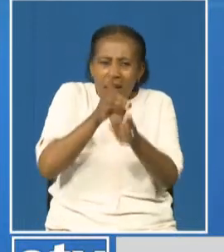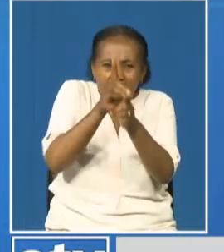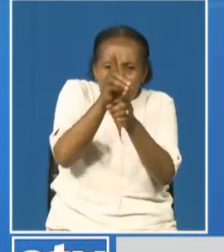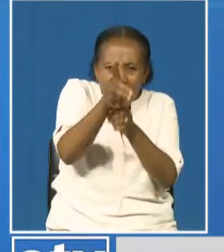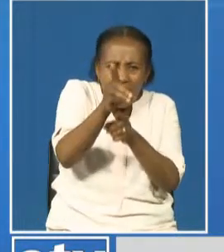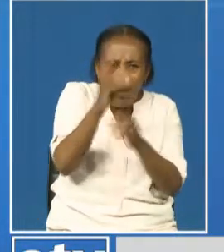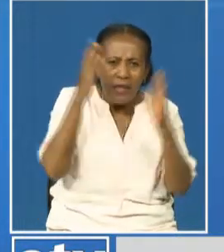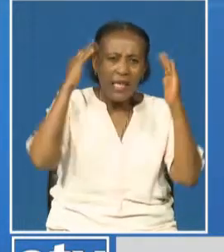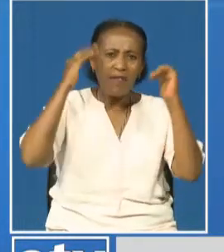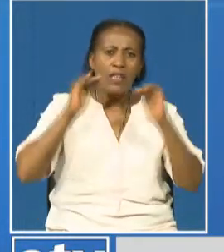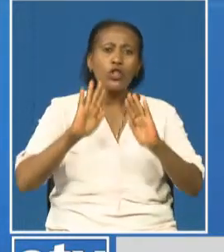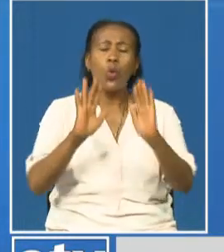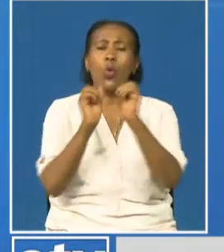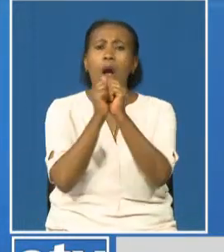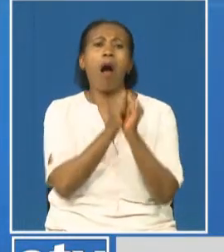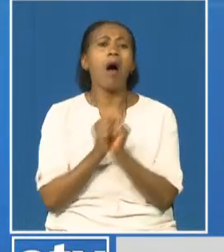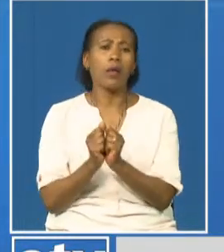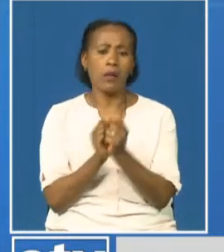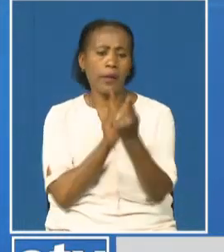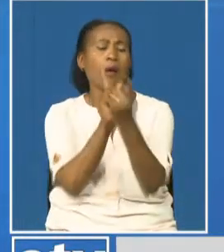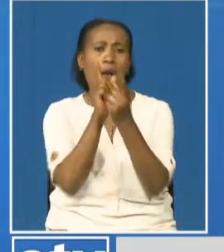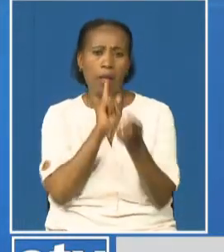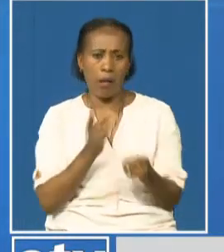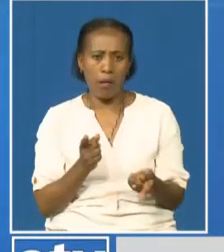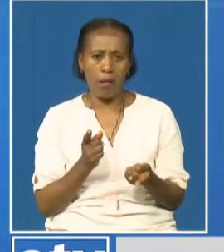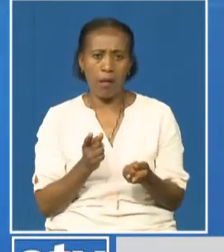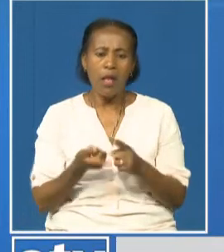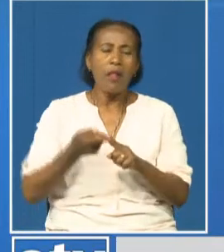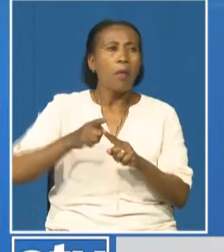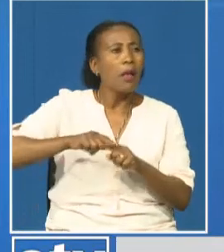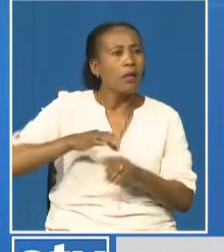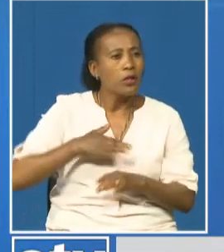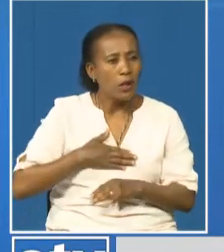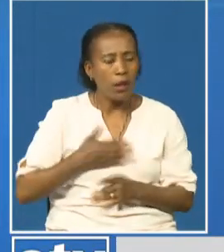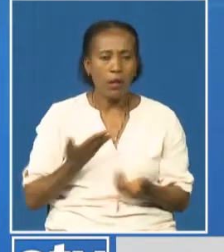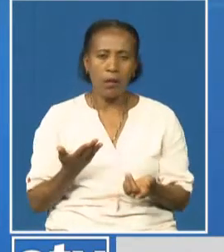ቀጥታ ከተስፋቸው ጋር ይገናኛል። ተመልሼ